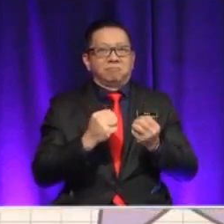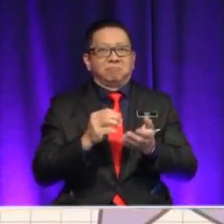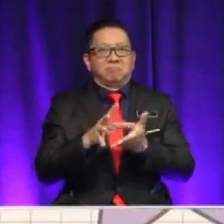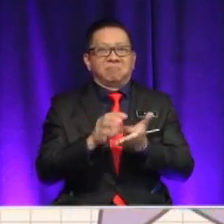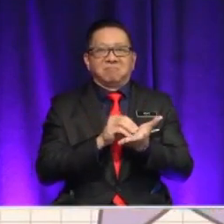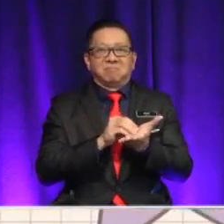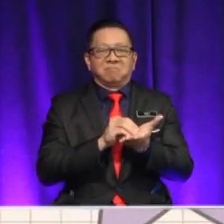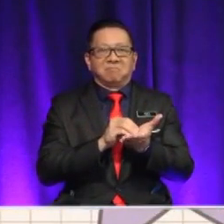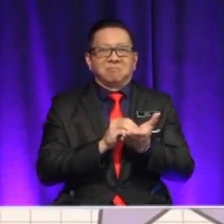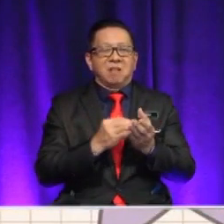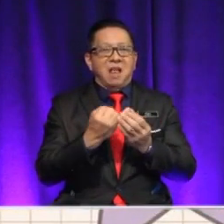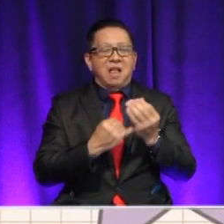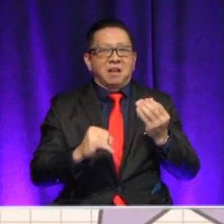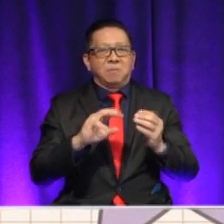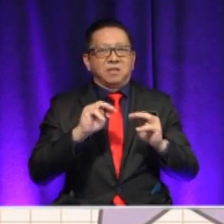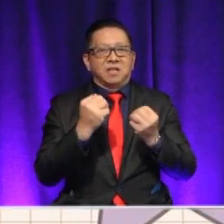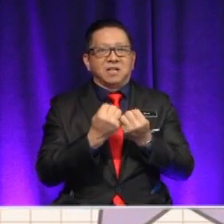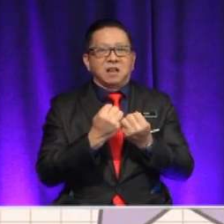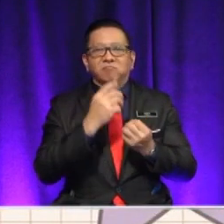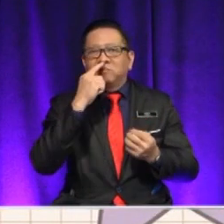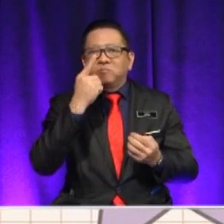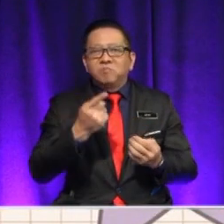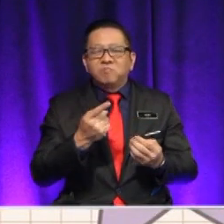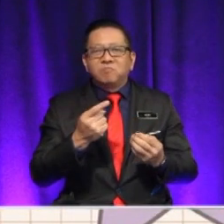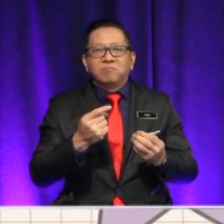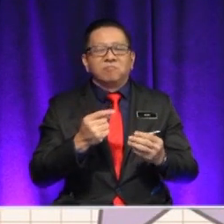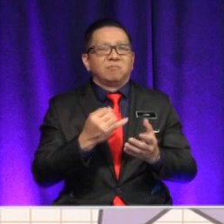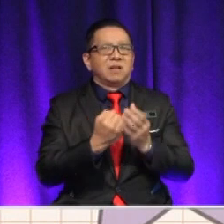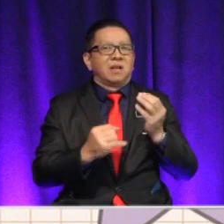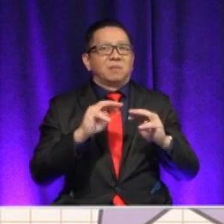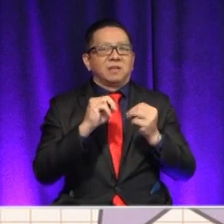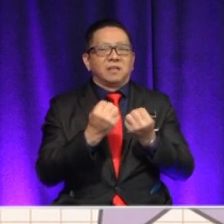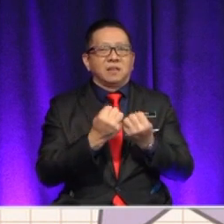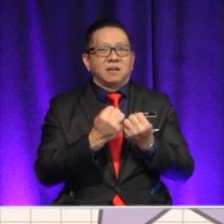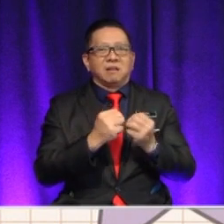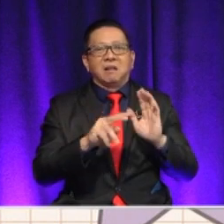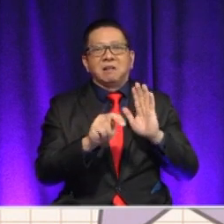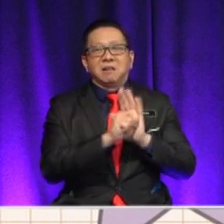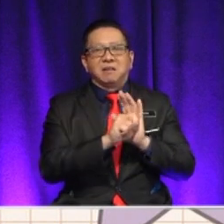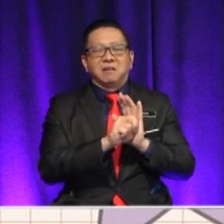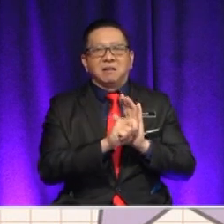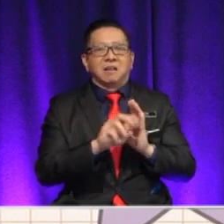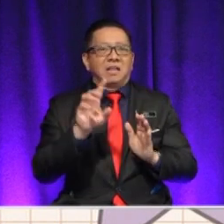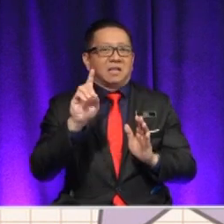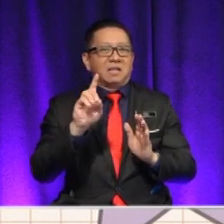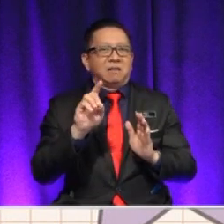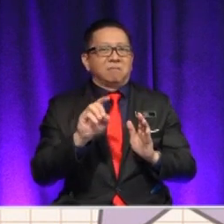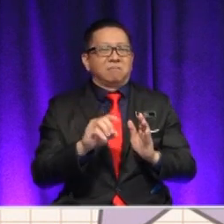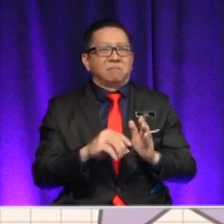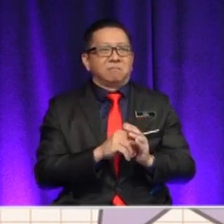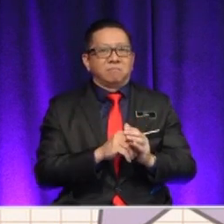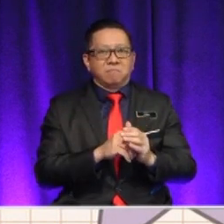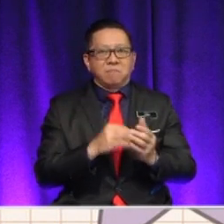masyarakat yang sombong. C. Melahirkan masyarakat yang negatif. Dan D. Melahirkan masyarakat yang